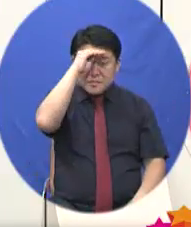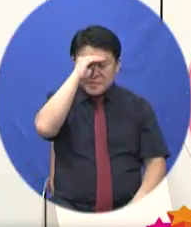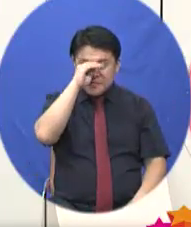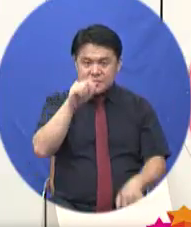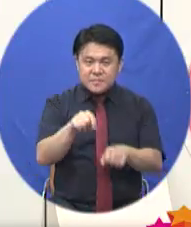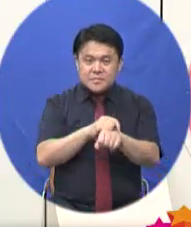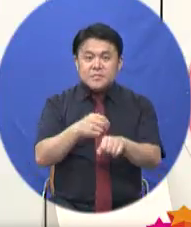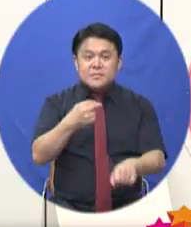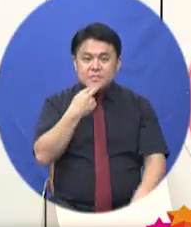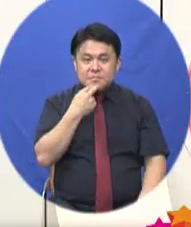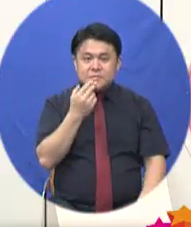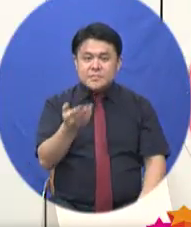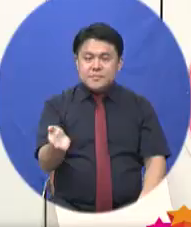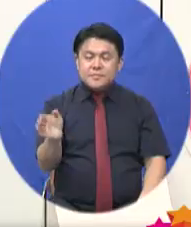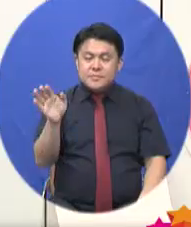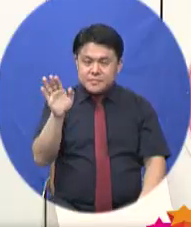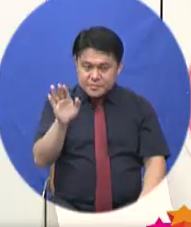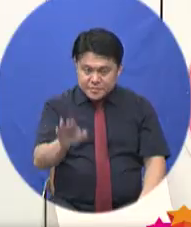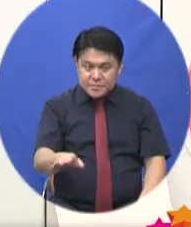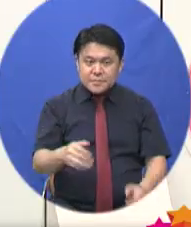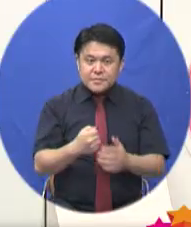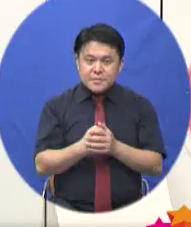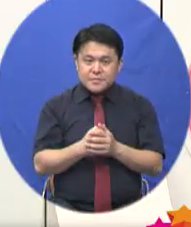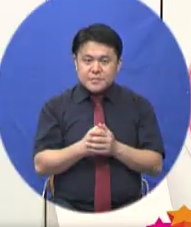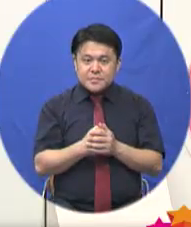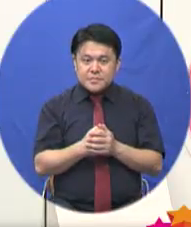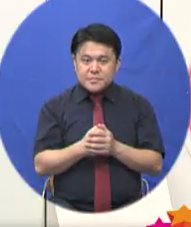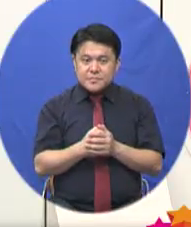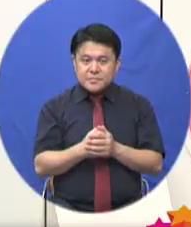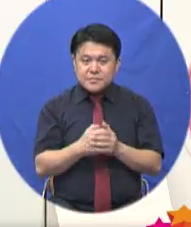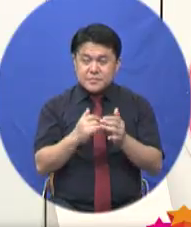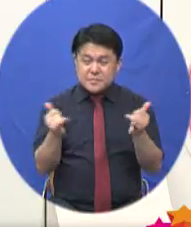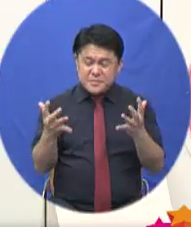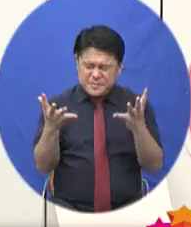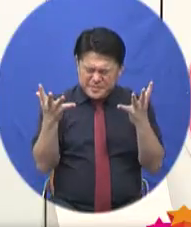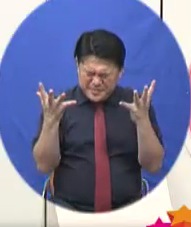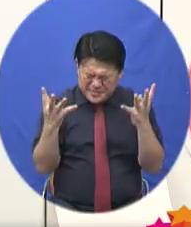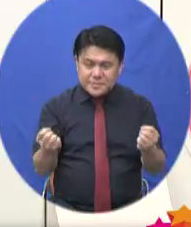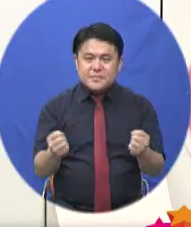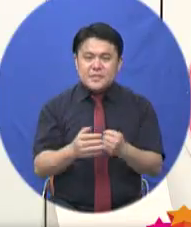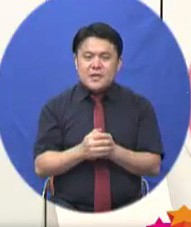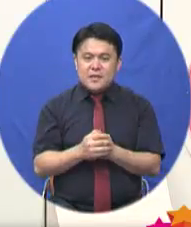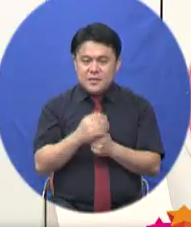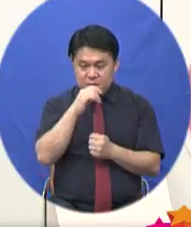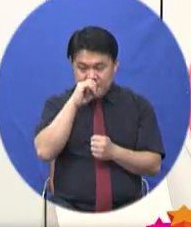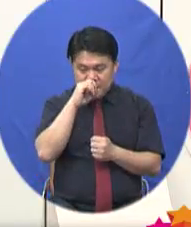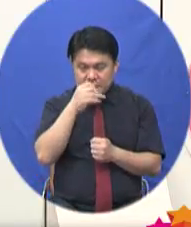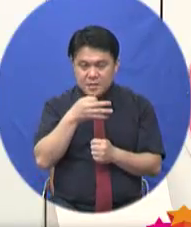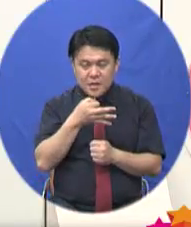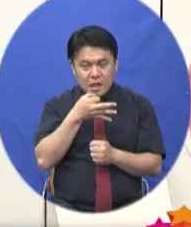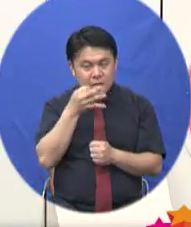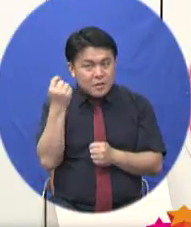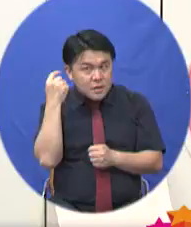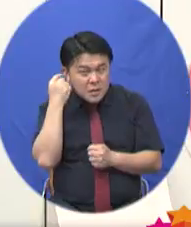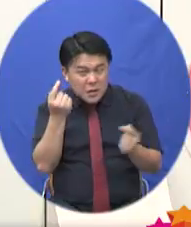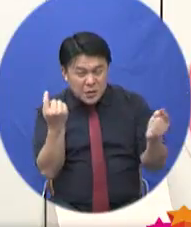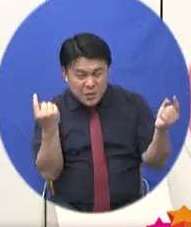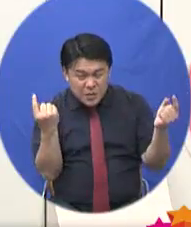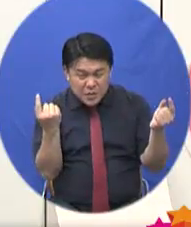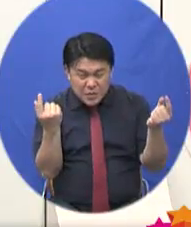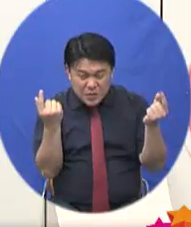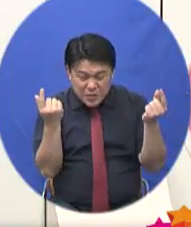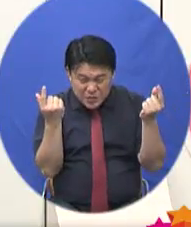별거 아닌데 네. 사실은 억만 인구가 있어도 네. 똑같은 목소리는 없거든요.